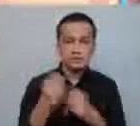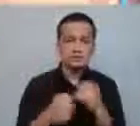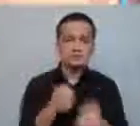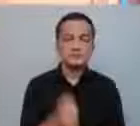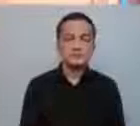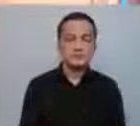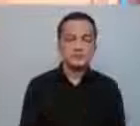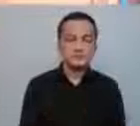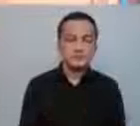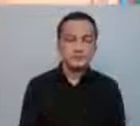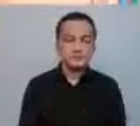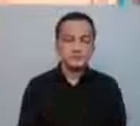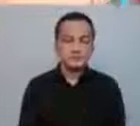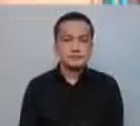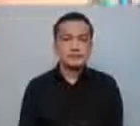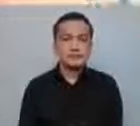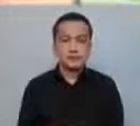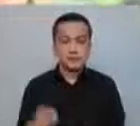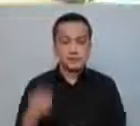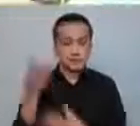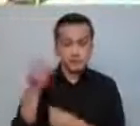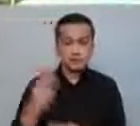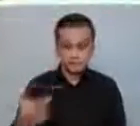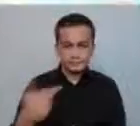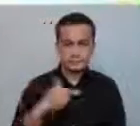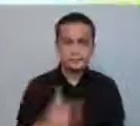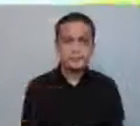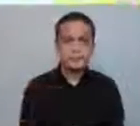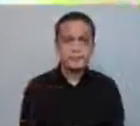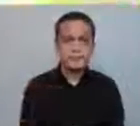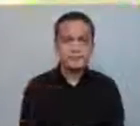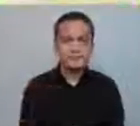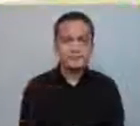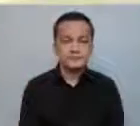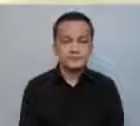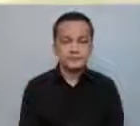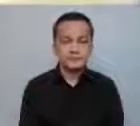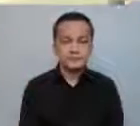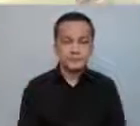muna ang latest dito sa Batasan. Balisin niyo dyan. Maraming salamat, Joshua Garcia.